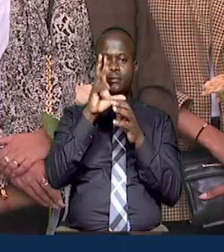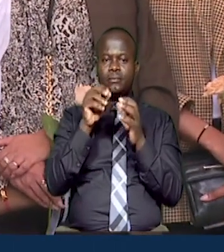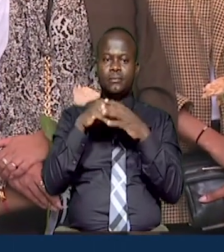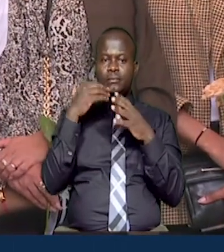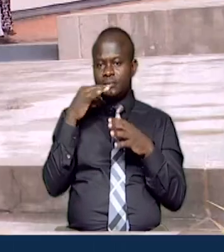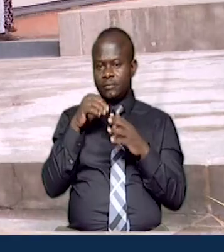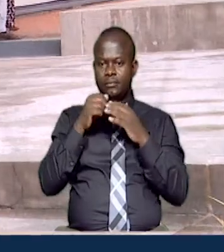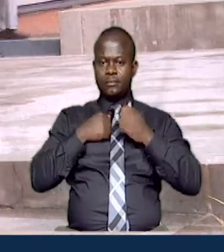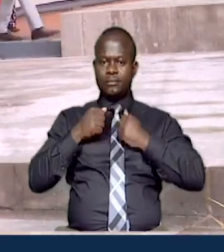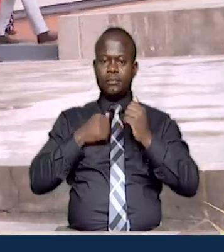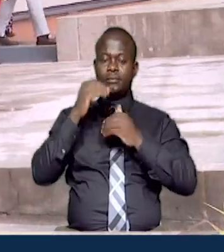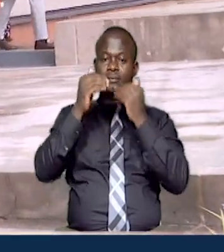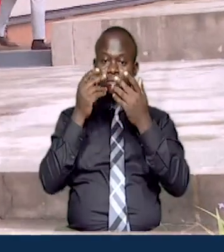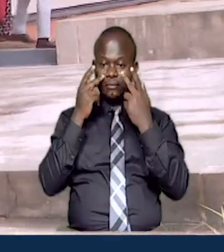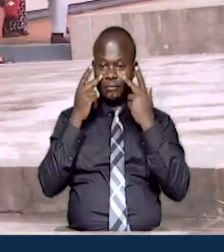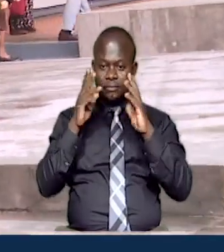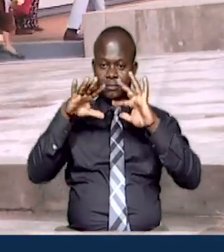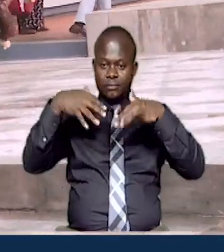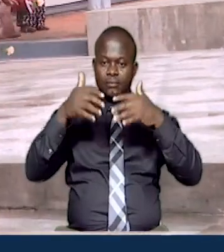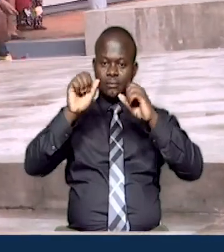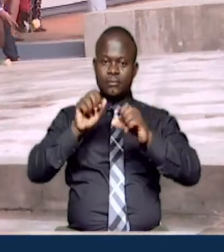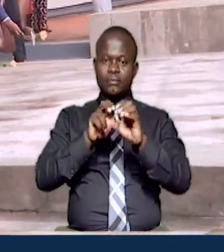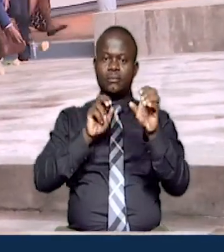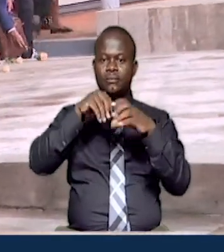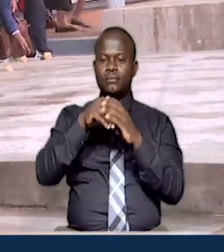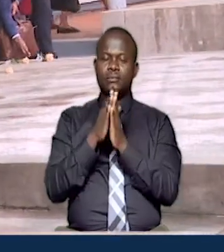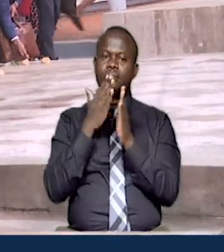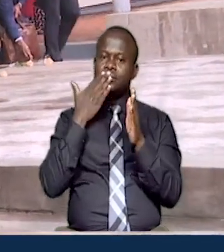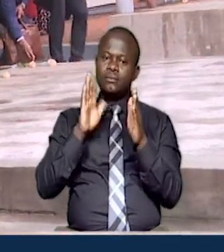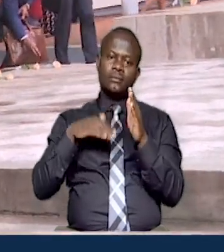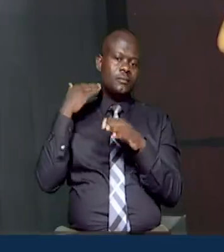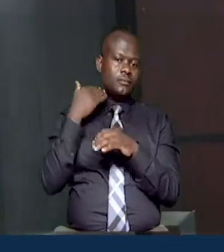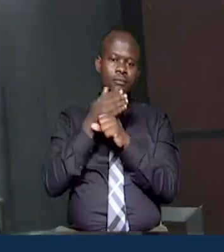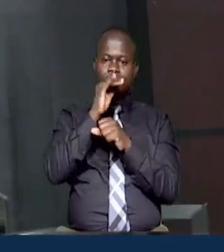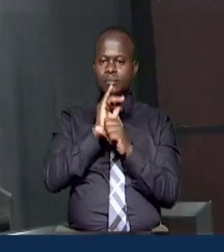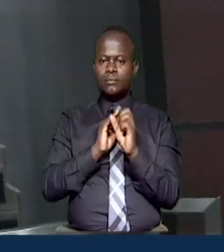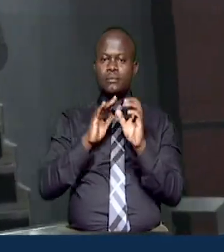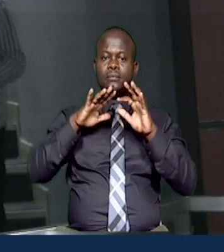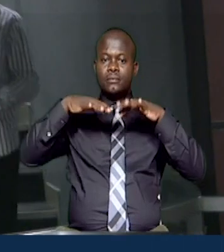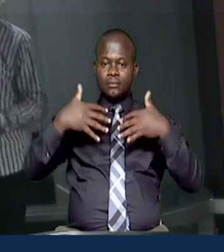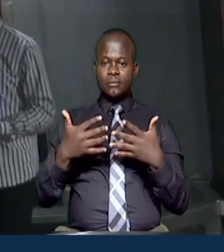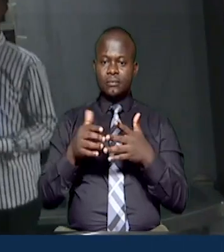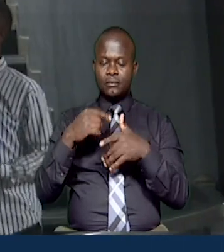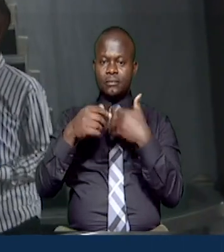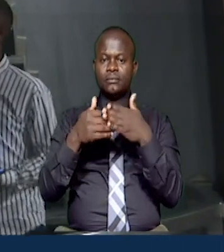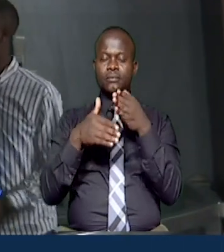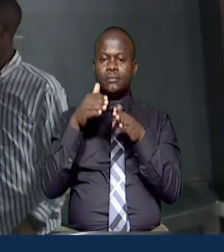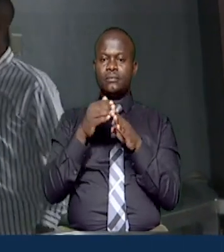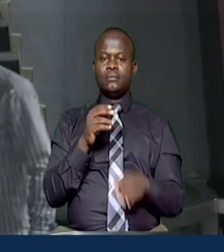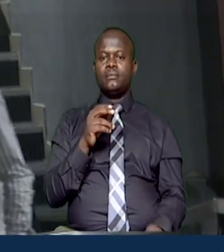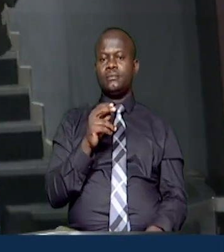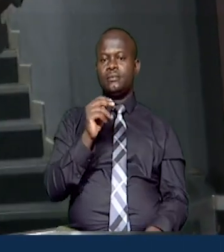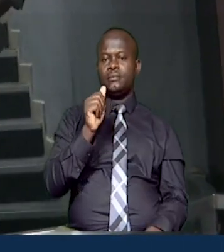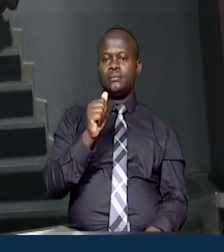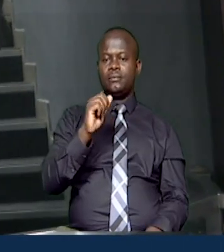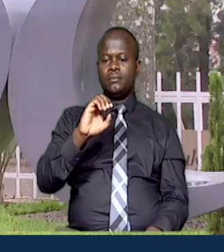Bari mu Rwanda mu rwego rwo kureba uko rwabashije gusohoka mu mateka mabi ya Jenoside yakorewe Abatutsi n'uko rwakomeje kwiyubaka. Nachuat Megwar ni umuyobozi